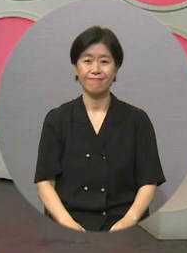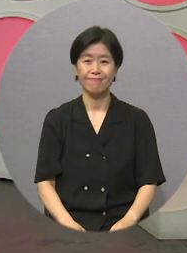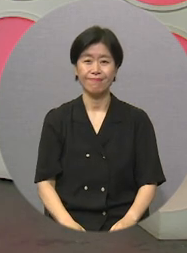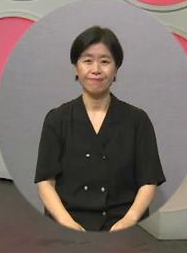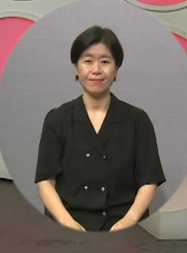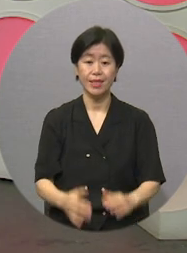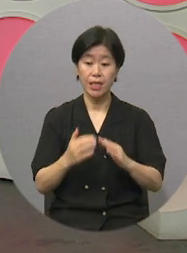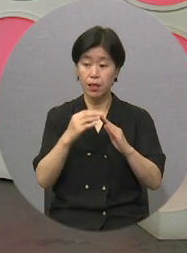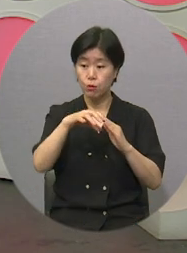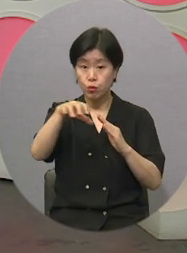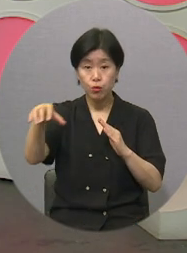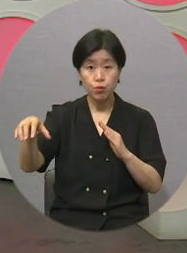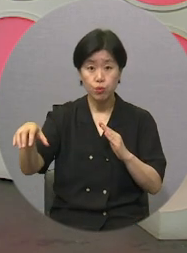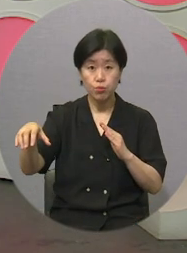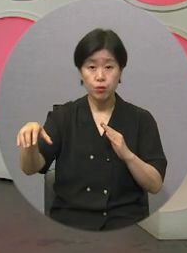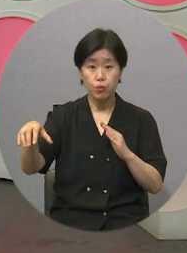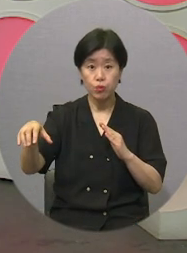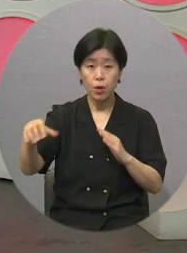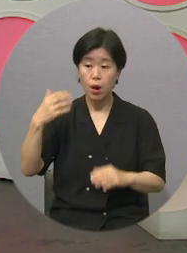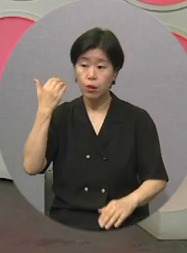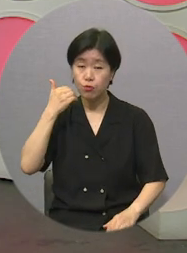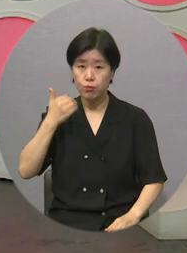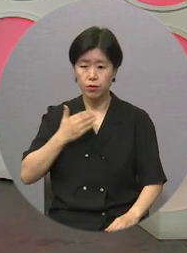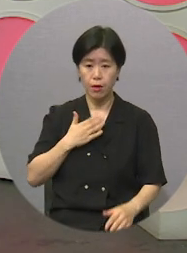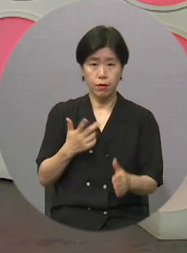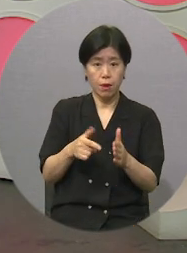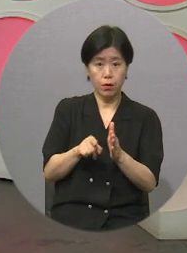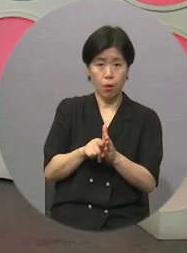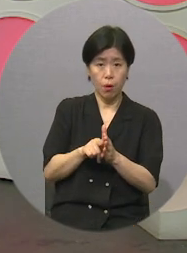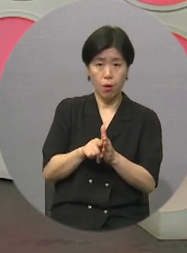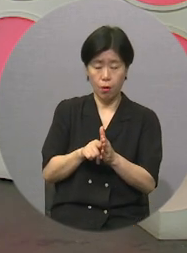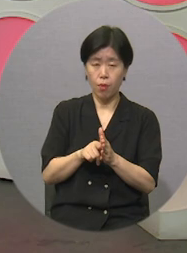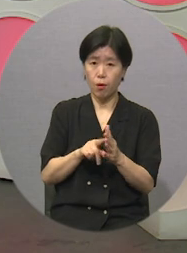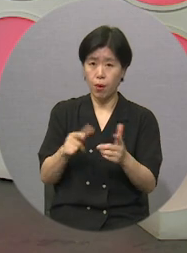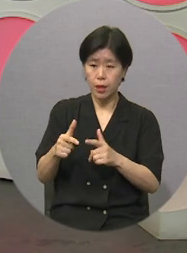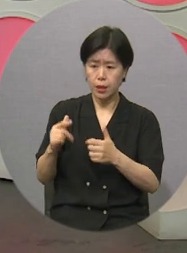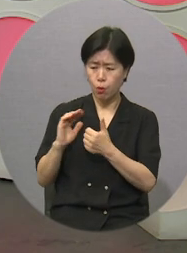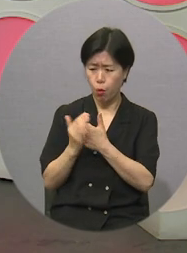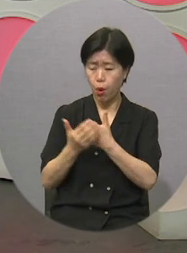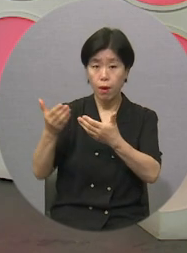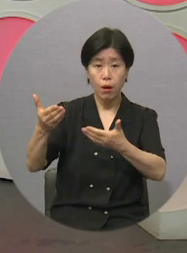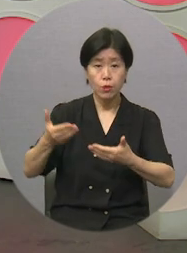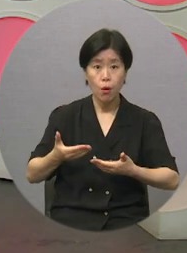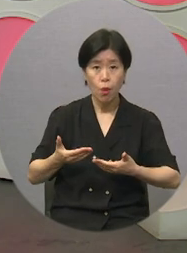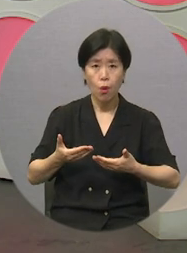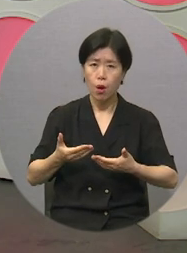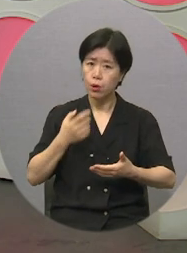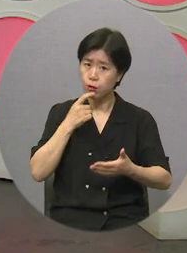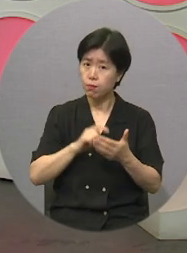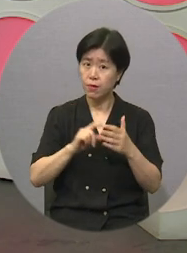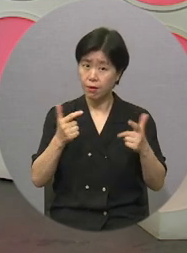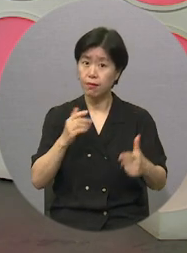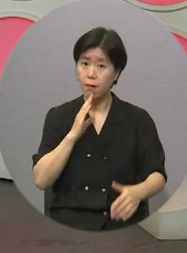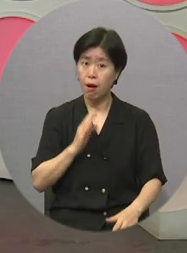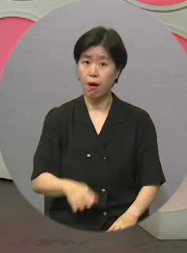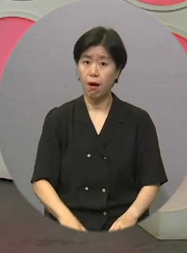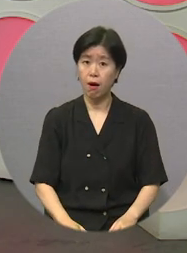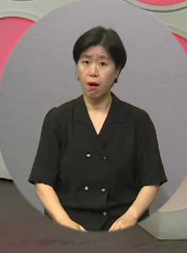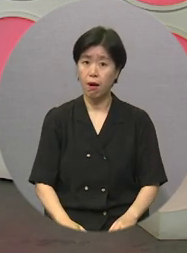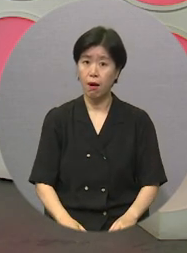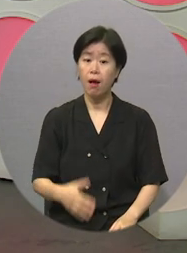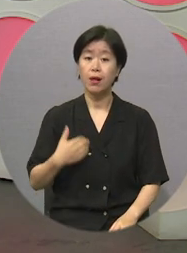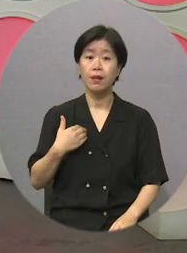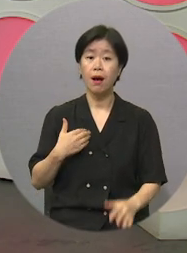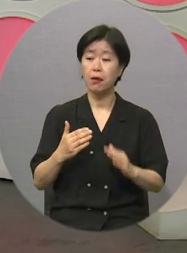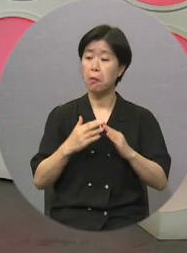네, 이웃이 이렇게 누군가가 임신을 했는데 이웃분이 챙겨준다는 게 말이 쉽지 쉽지가 않거든요. 그럼요.